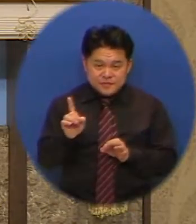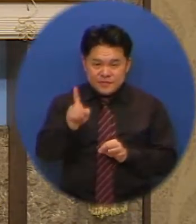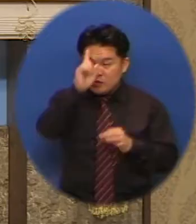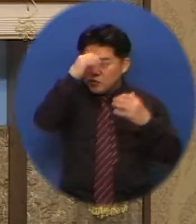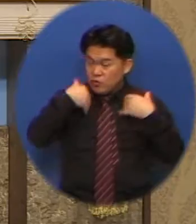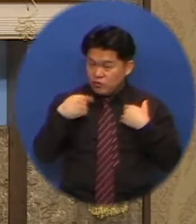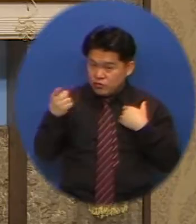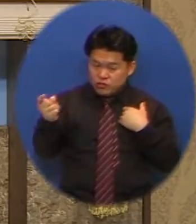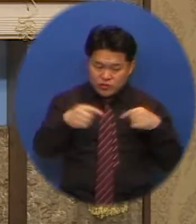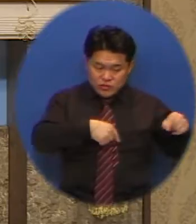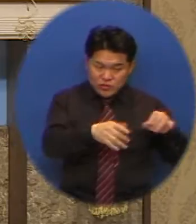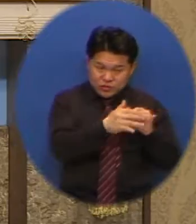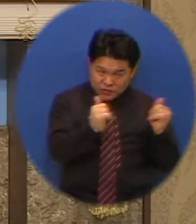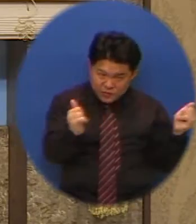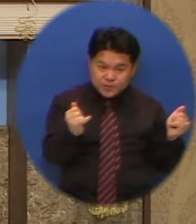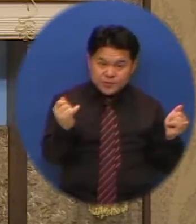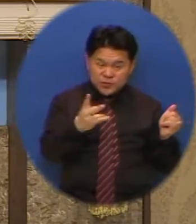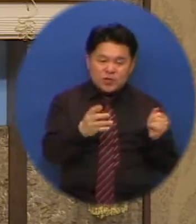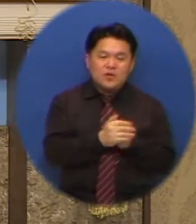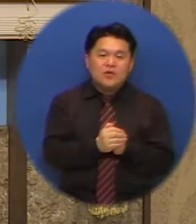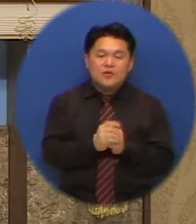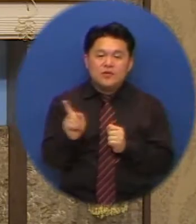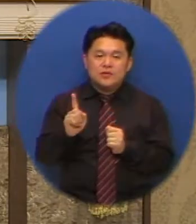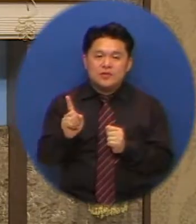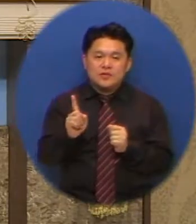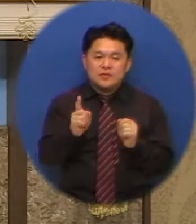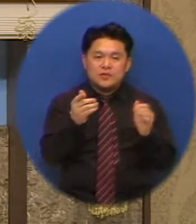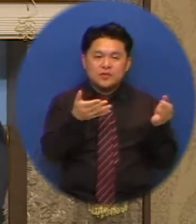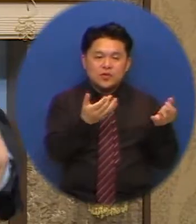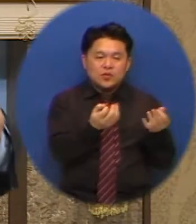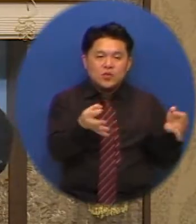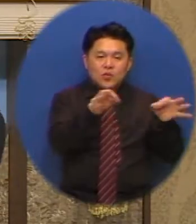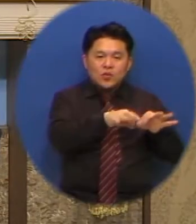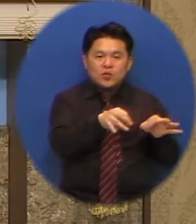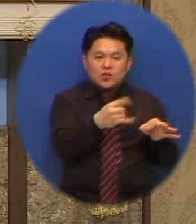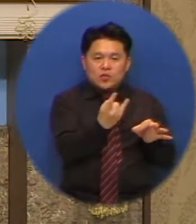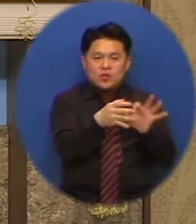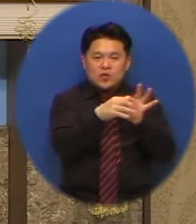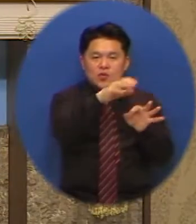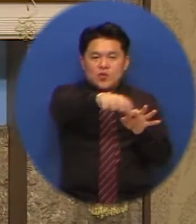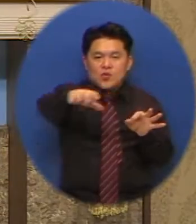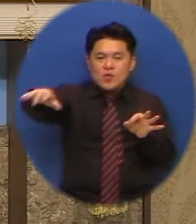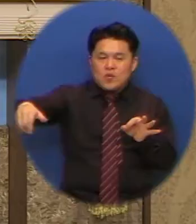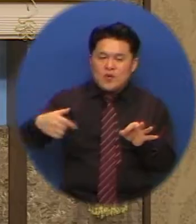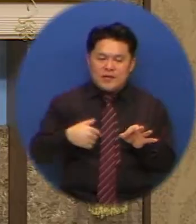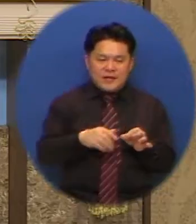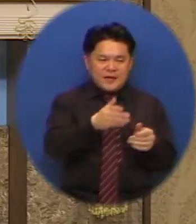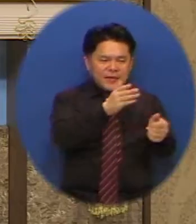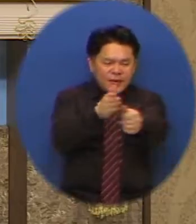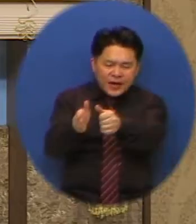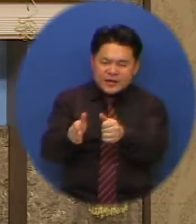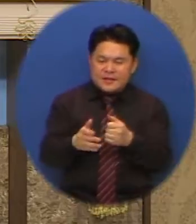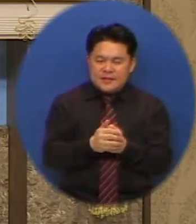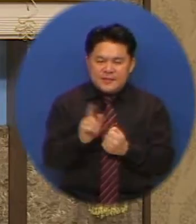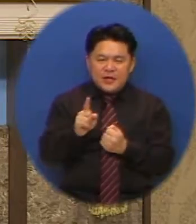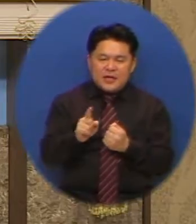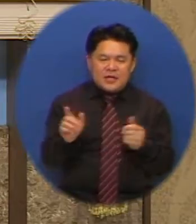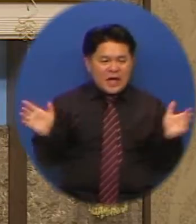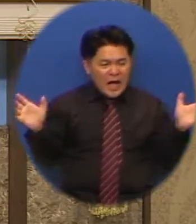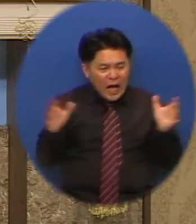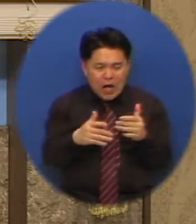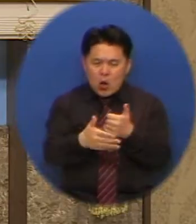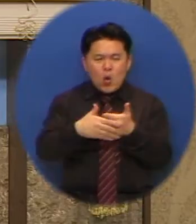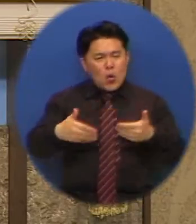정부는 물론이고 정치권 네. 또 공동 모금회라든지 관련 기관에게 제가 이제